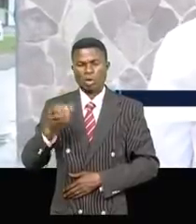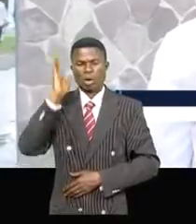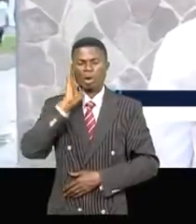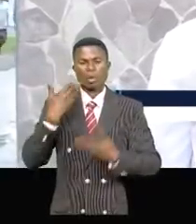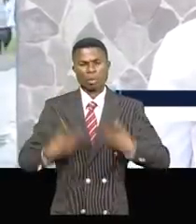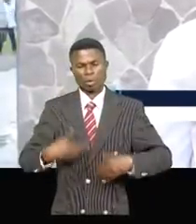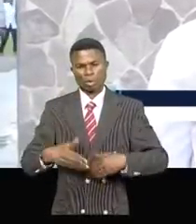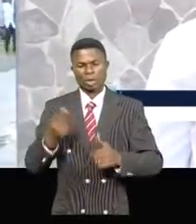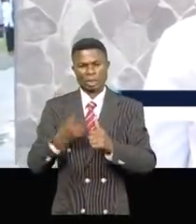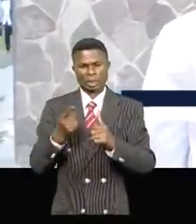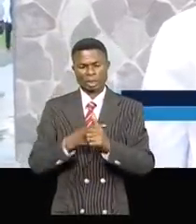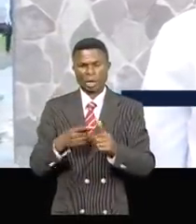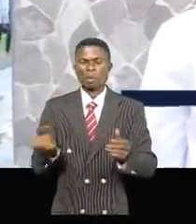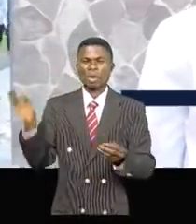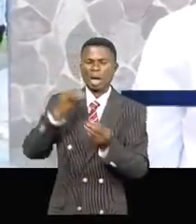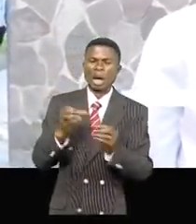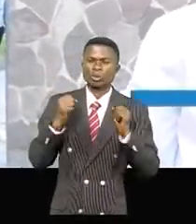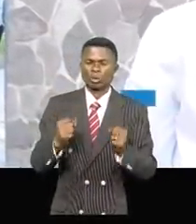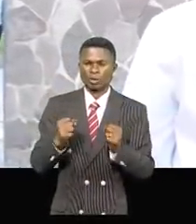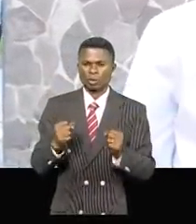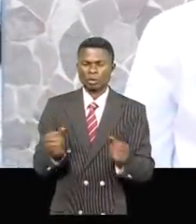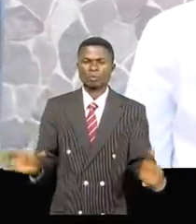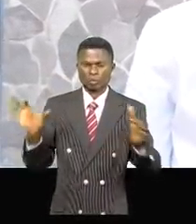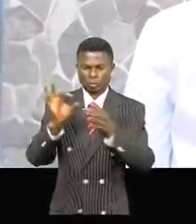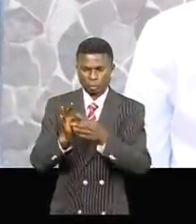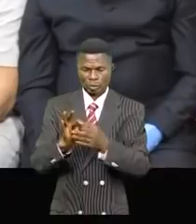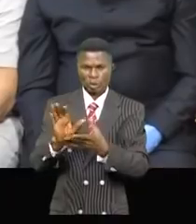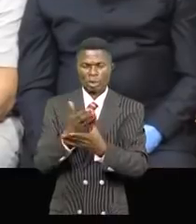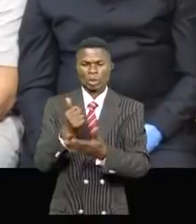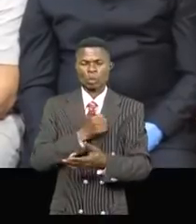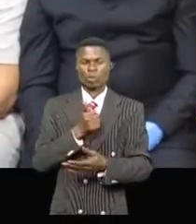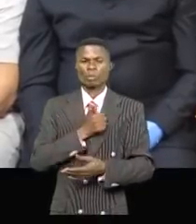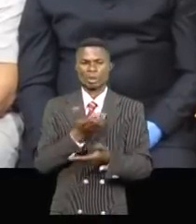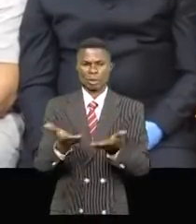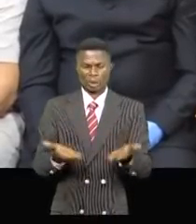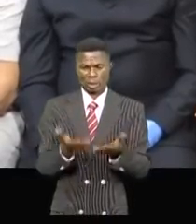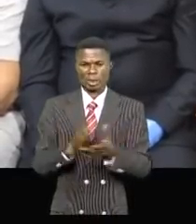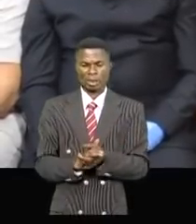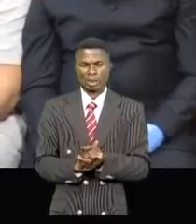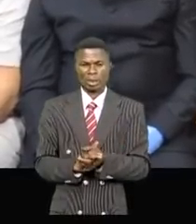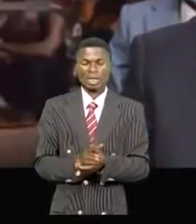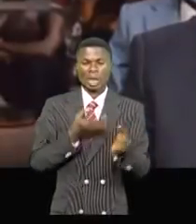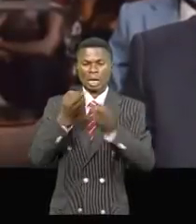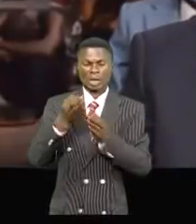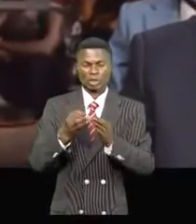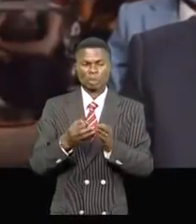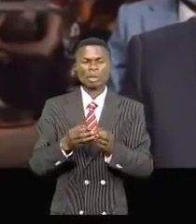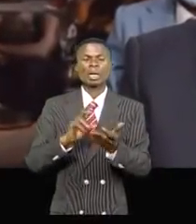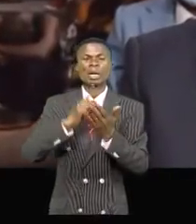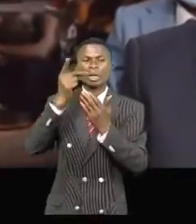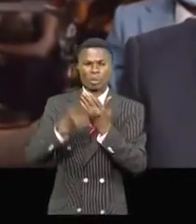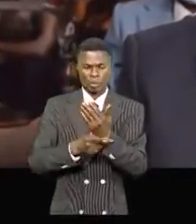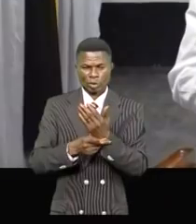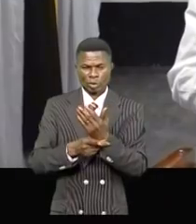c'est d'abord de nous réconforter et de nous réconcilier entre nous. Christian Ombilingo peint le tableau des pesanteurs qui se